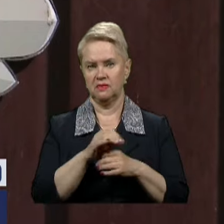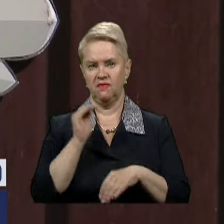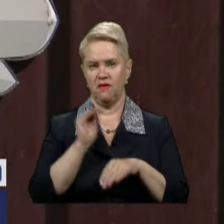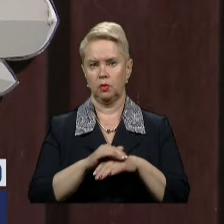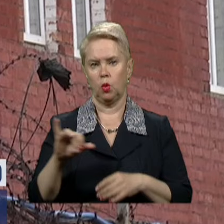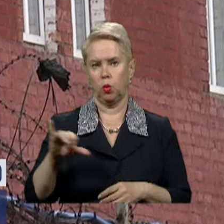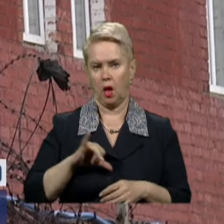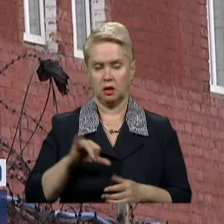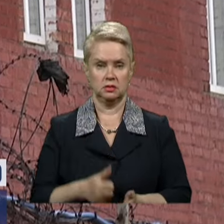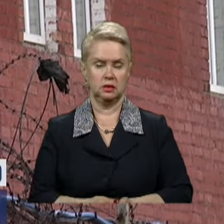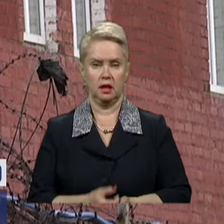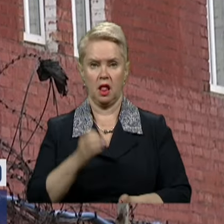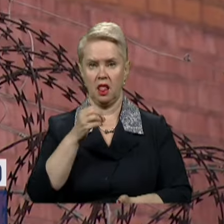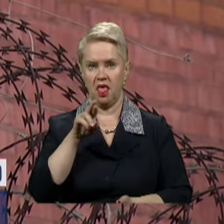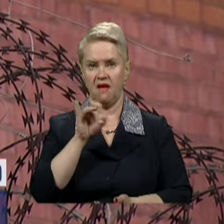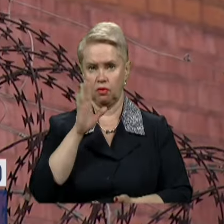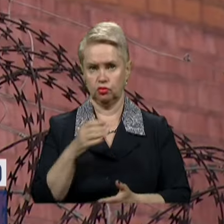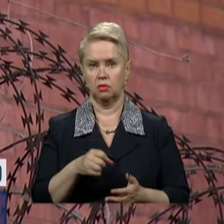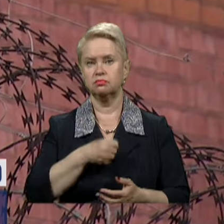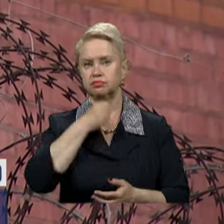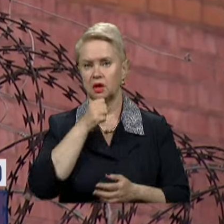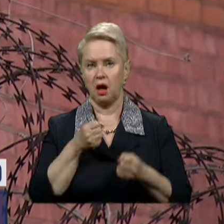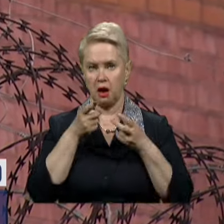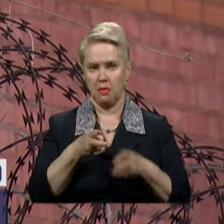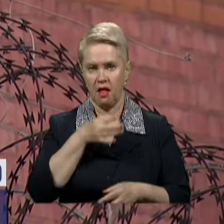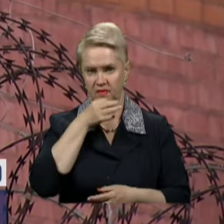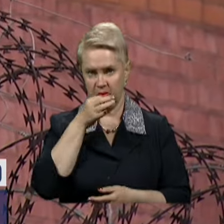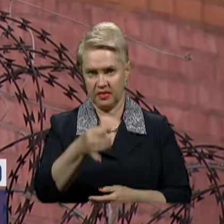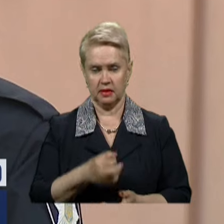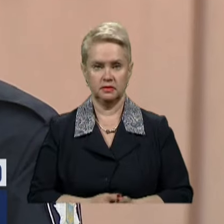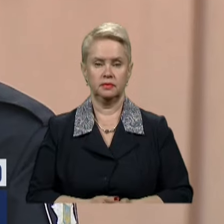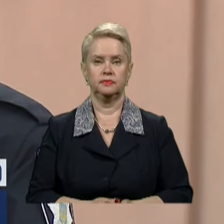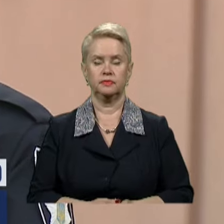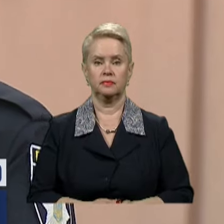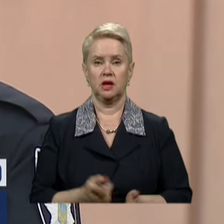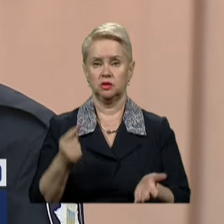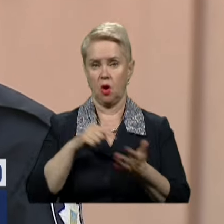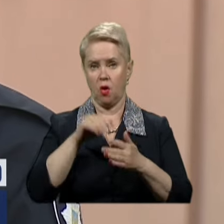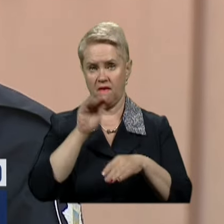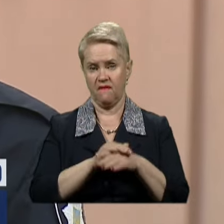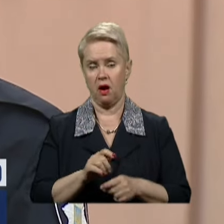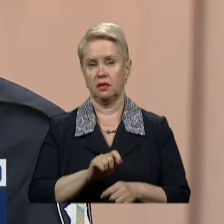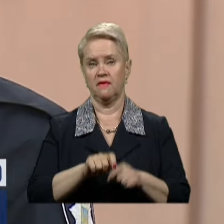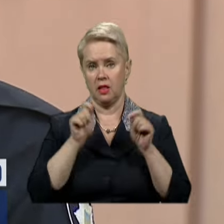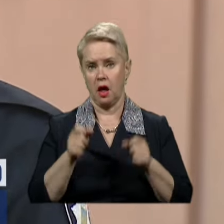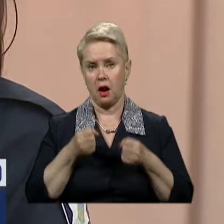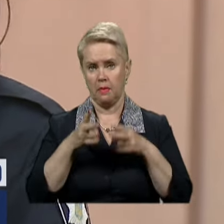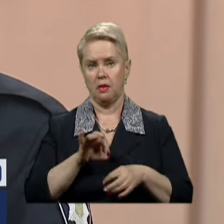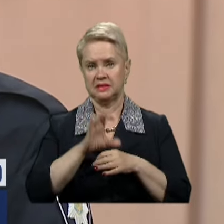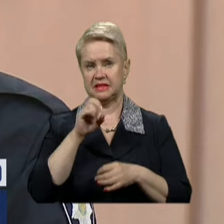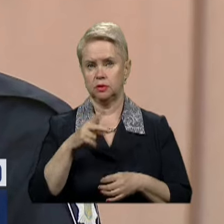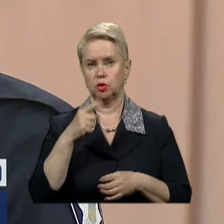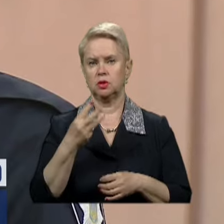фактом хуліганства. Єва вже досягла віку кримінальної відповідальності. За вказаним фактом відкрито кримінальне провадження за